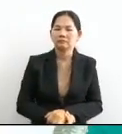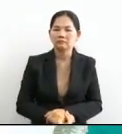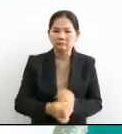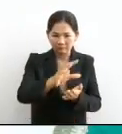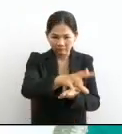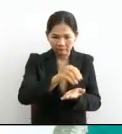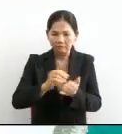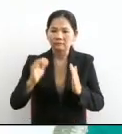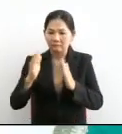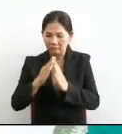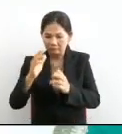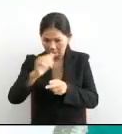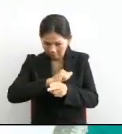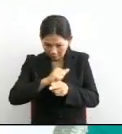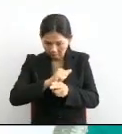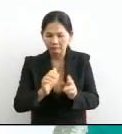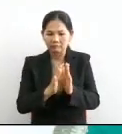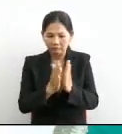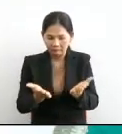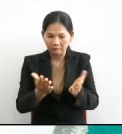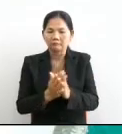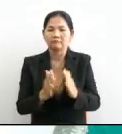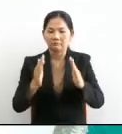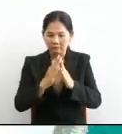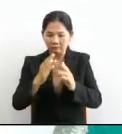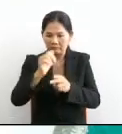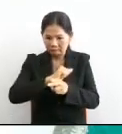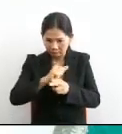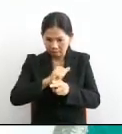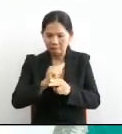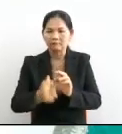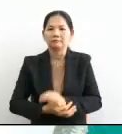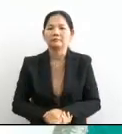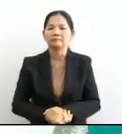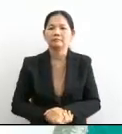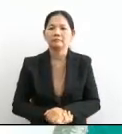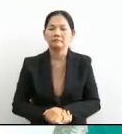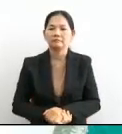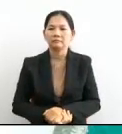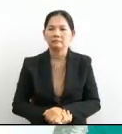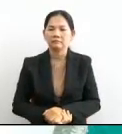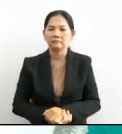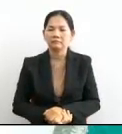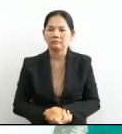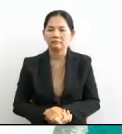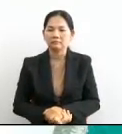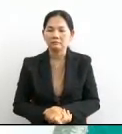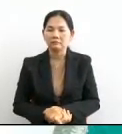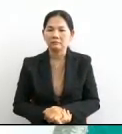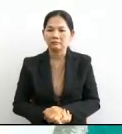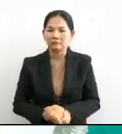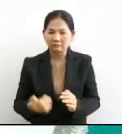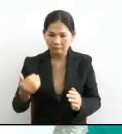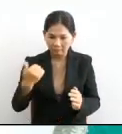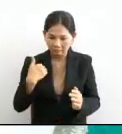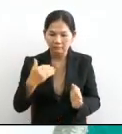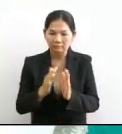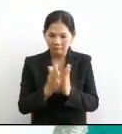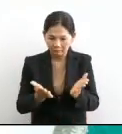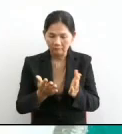lớn cái cặp tiền ní cho tới khăn ông sập hơi cái cặp tiền rồi bọc con cha trong miền là khăn ông sập hơi sập nó là con